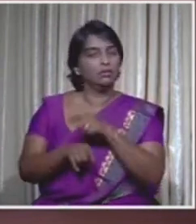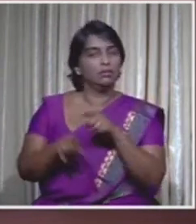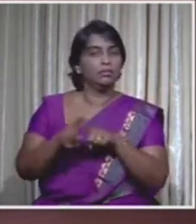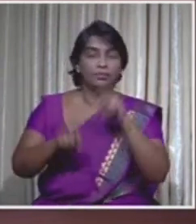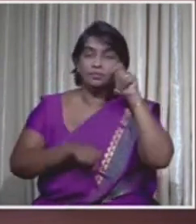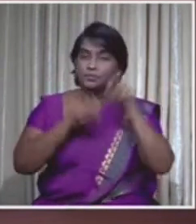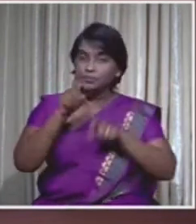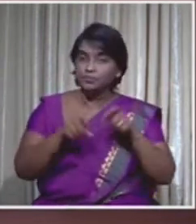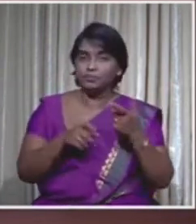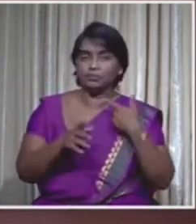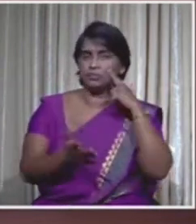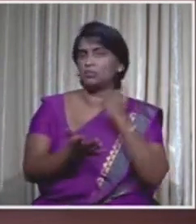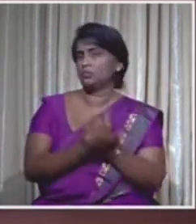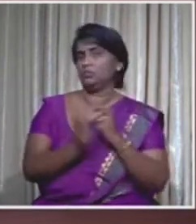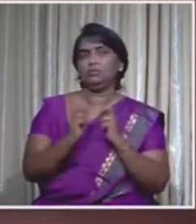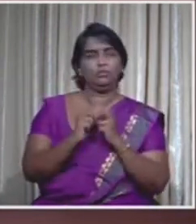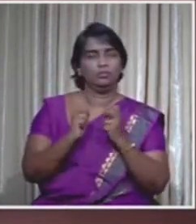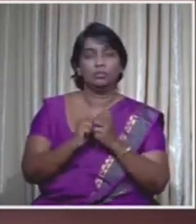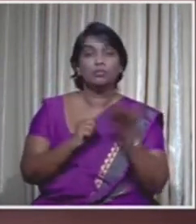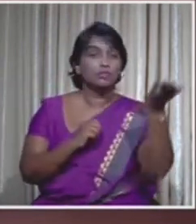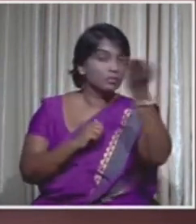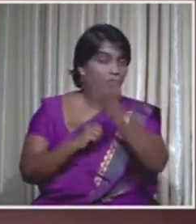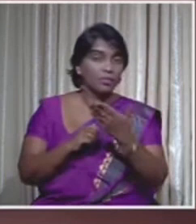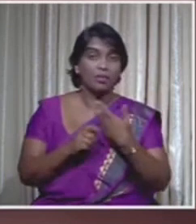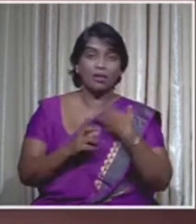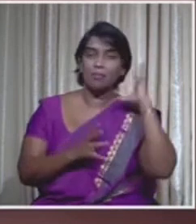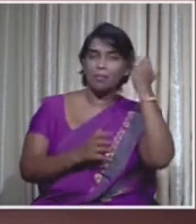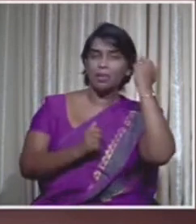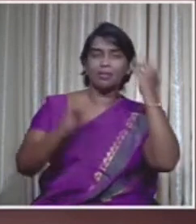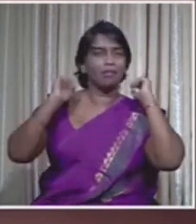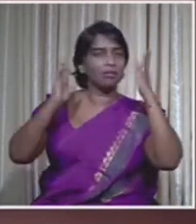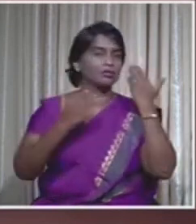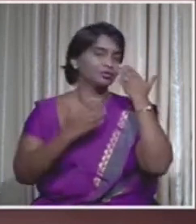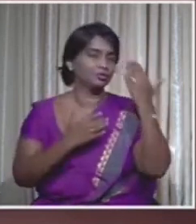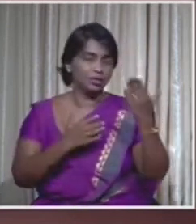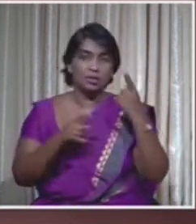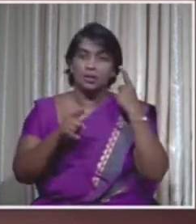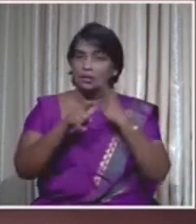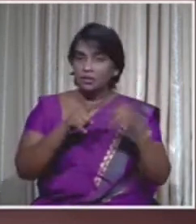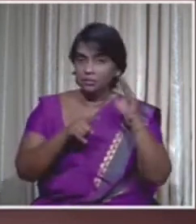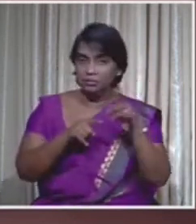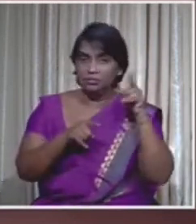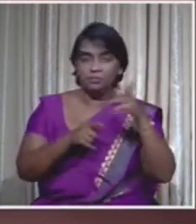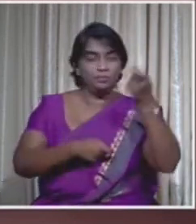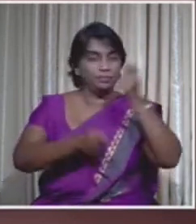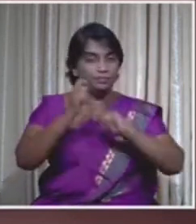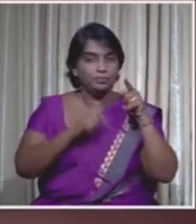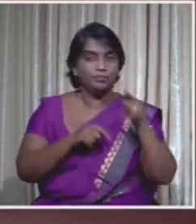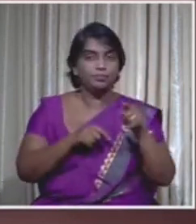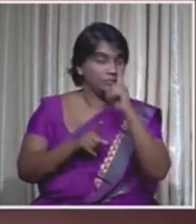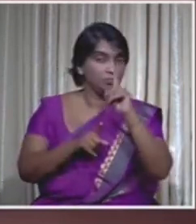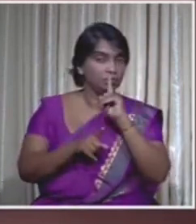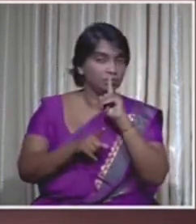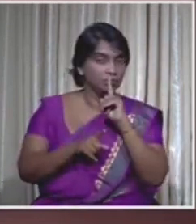ගොවි ජනතාව අපහසුතාවයට පත් වුණාට තමුනාසලා පළ නෙලාගෙන තියෙන බව තමයි පෙන්නුම් කරන්නේ ඒ විතරක් නෙවෙයි මේ මිලදී ගැනීම පිළිබඳව තමුනාස